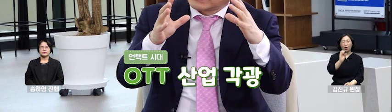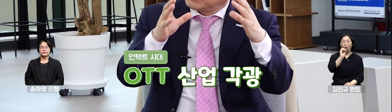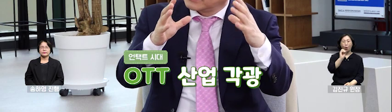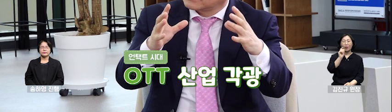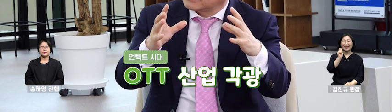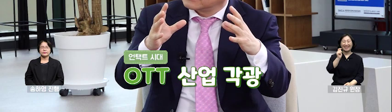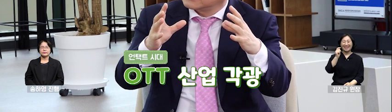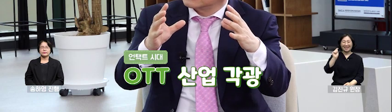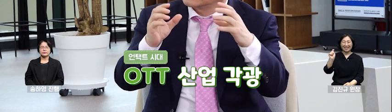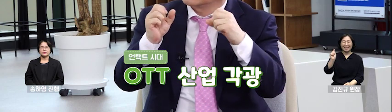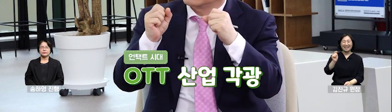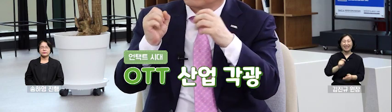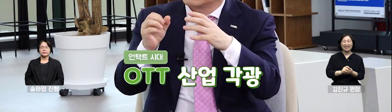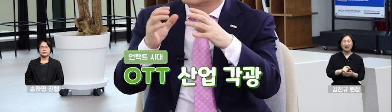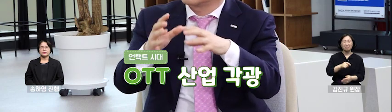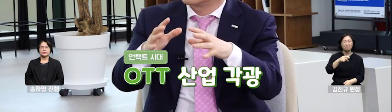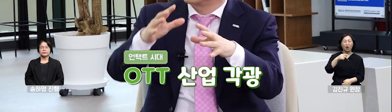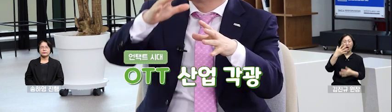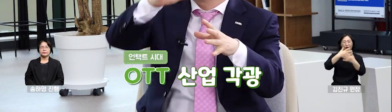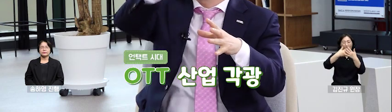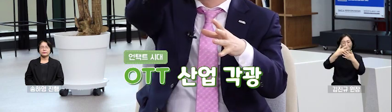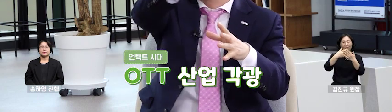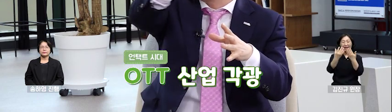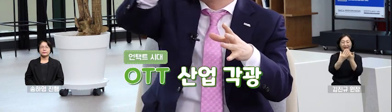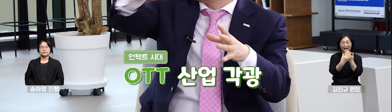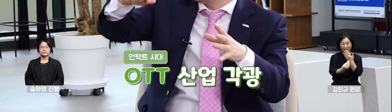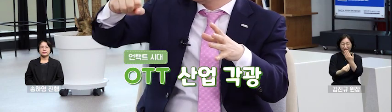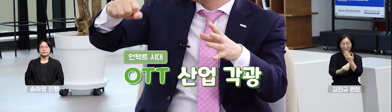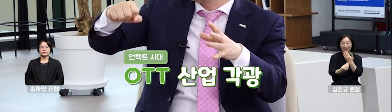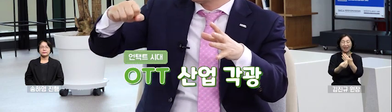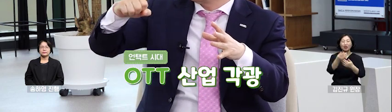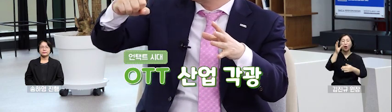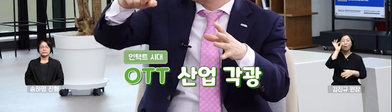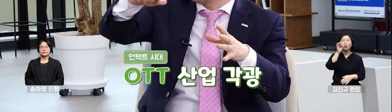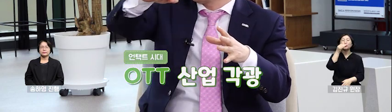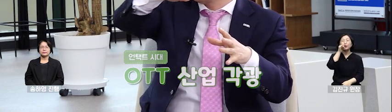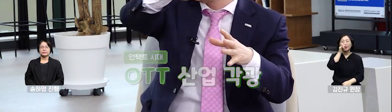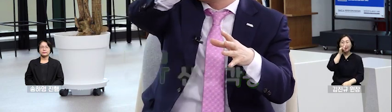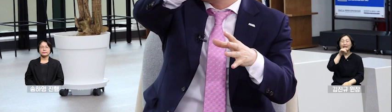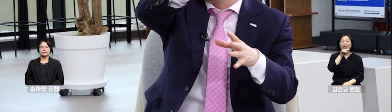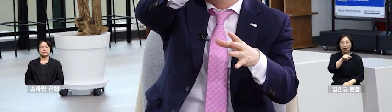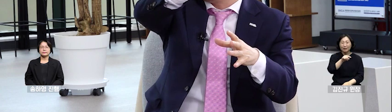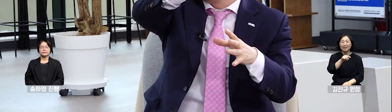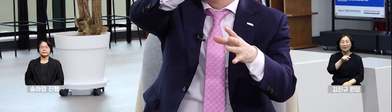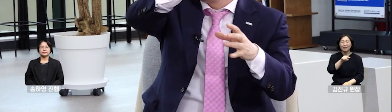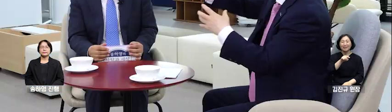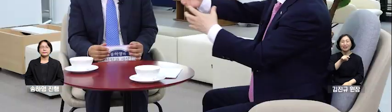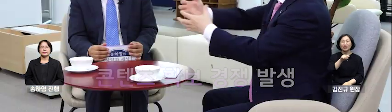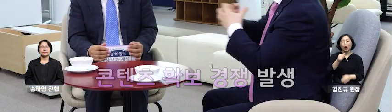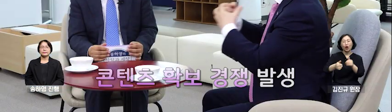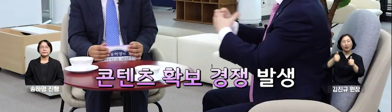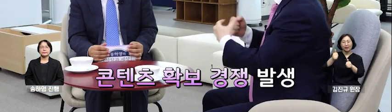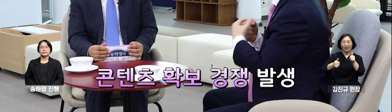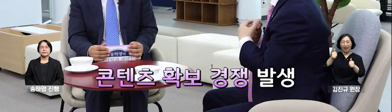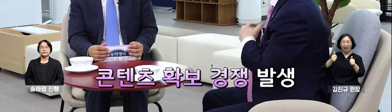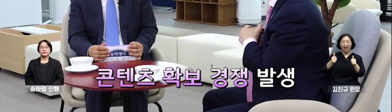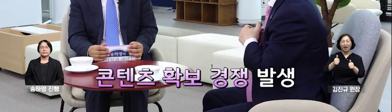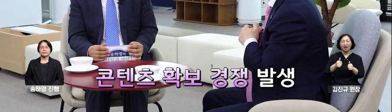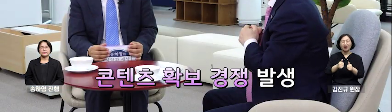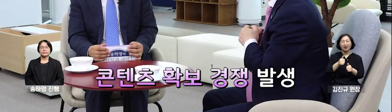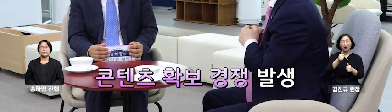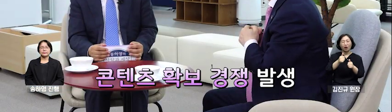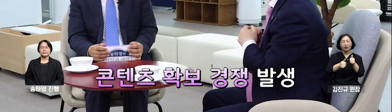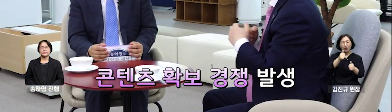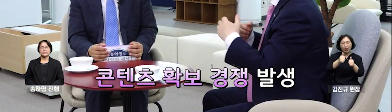넷플릭스 라든지 영화나 드라마를 볼 수 있는 플랫폼 들이 많이 생기면서 결의 저 치열해서 하다보니 콘텐츠 확보 경쟁이